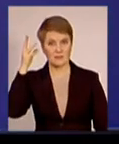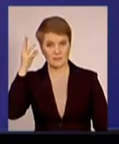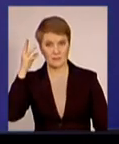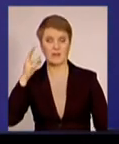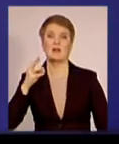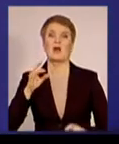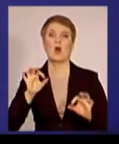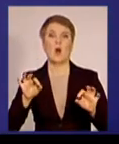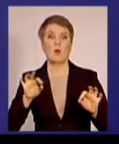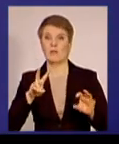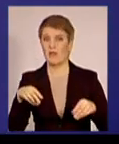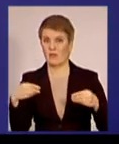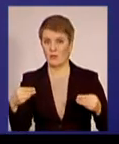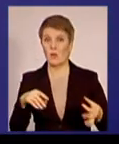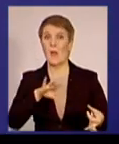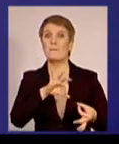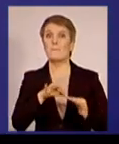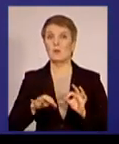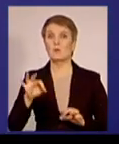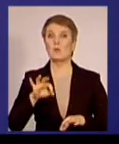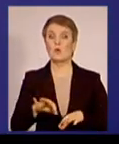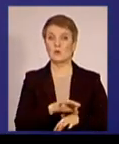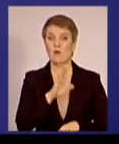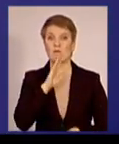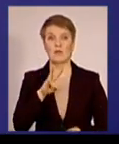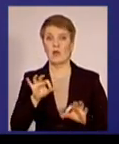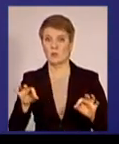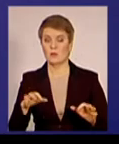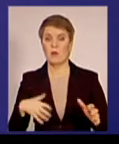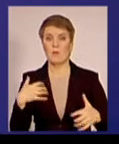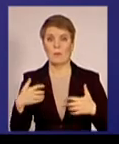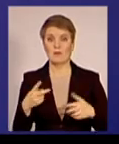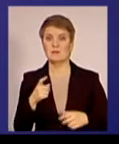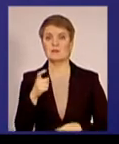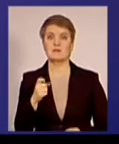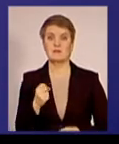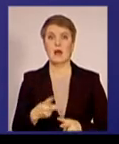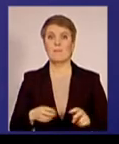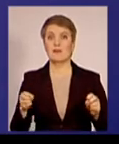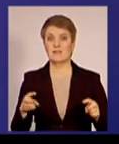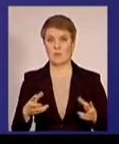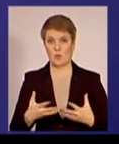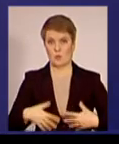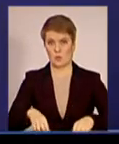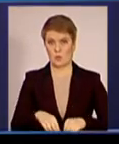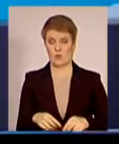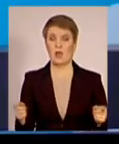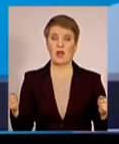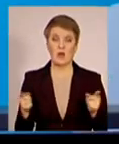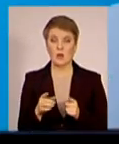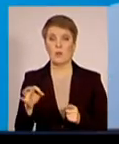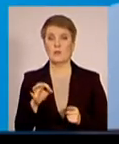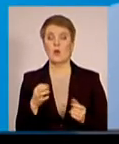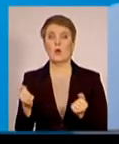не дають. Проте ніяких подробиць про чоловіка жінка не розповідає. Каже, боїться за безпеку родини. Коротко про умови утримання